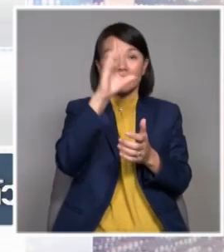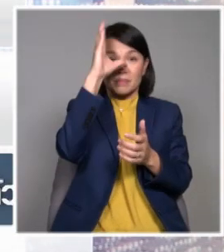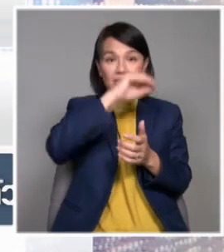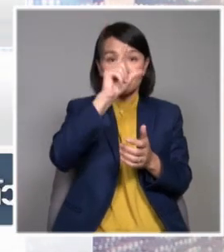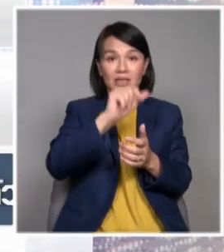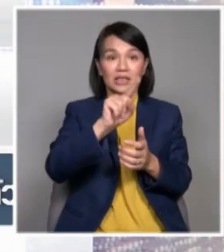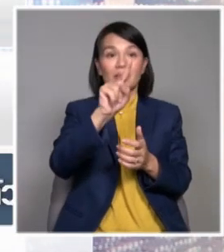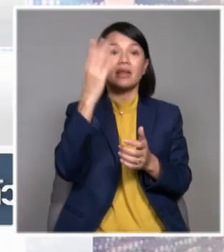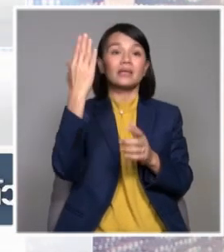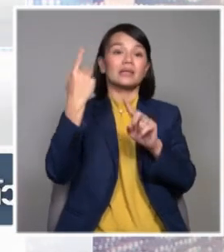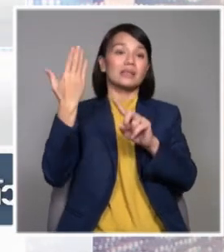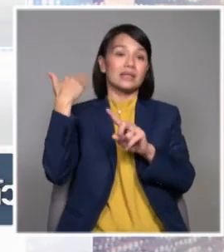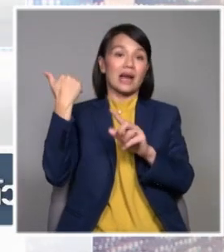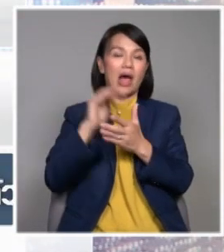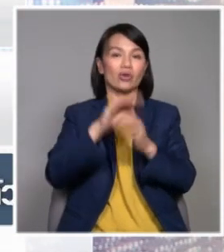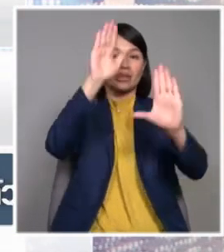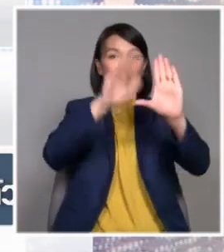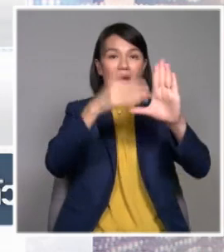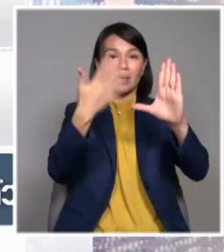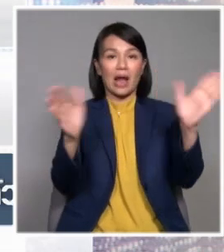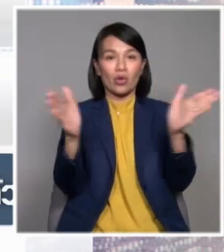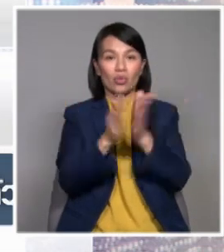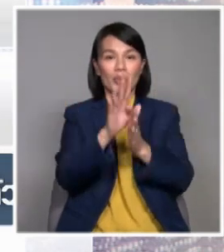21:00 น.นะคะมีผู้ลงทะเบียนแล้วรวมทั้งหมด